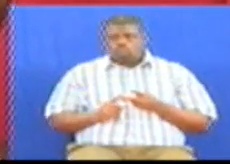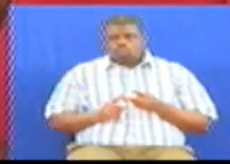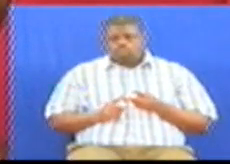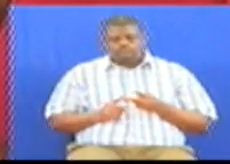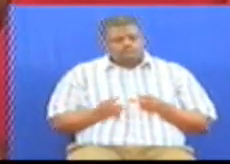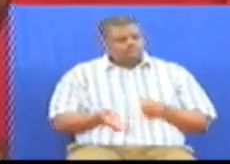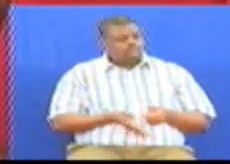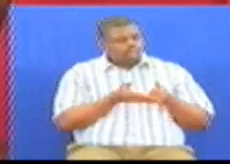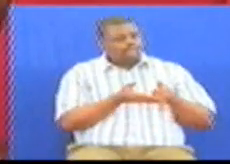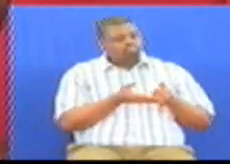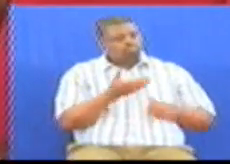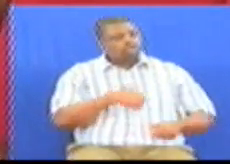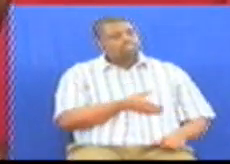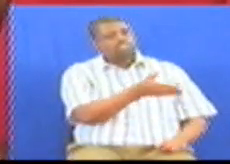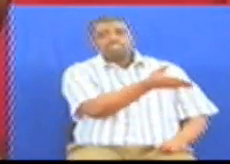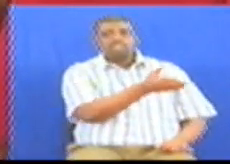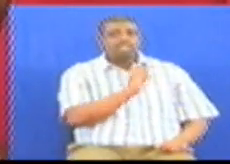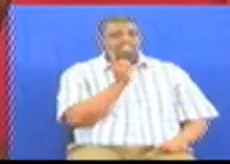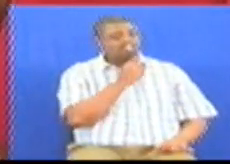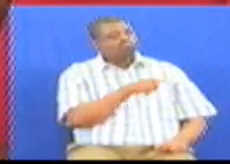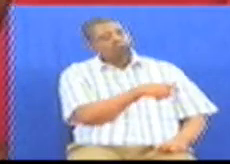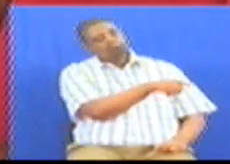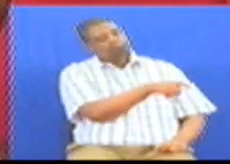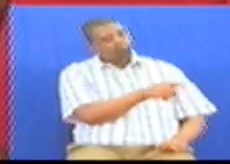naibu waziri wako ndo aliyelijibu, Mheshimiwa George